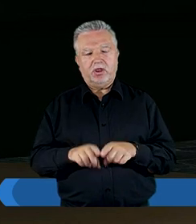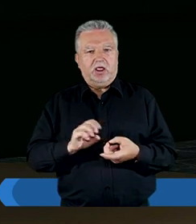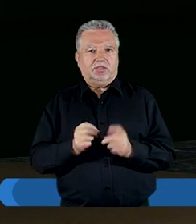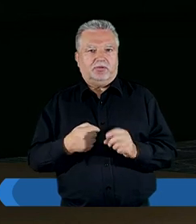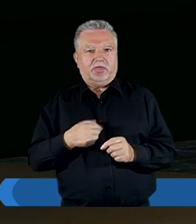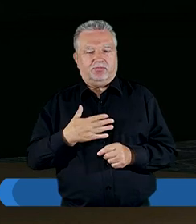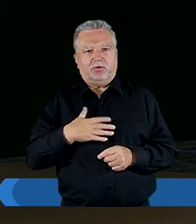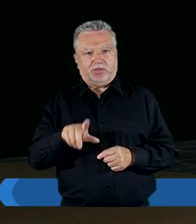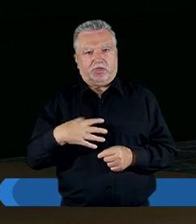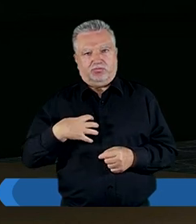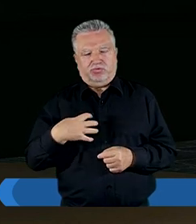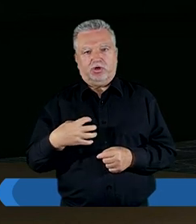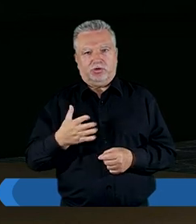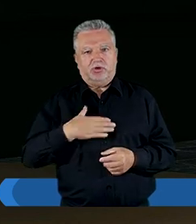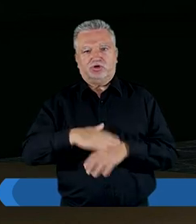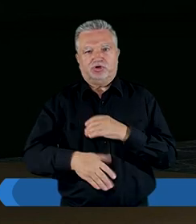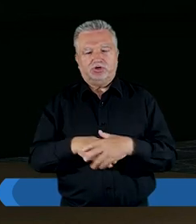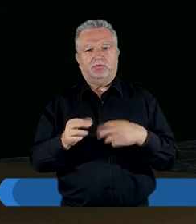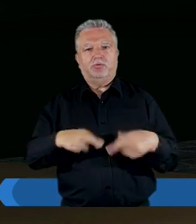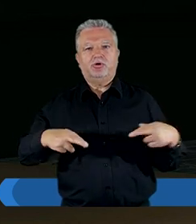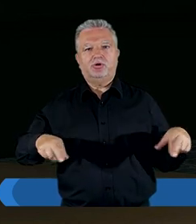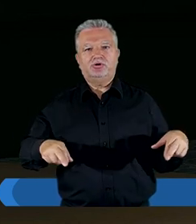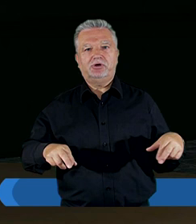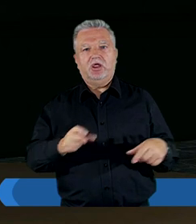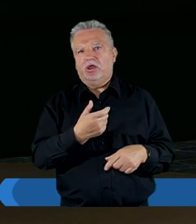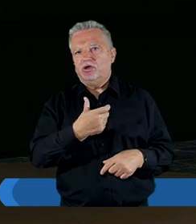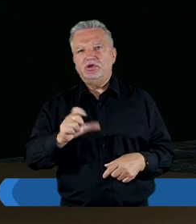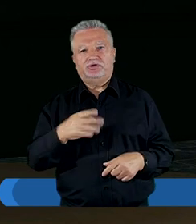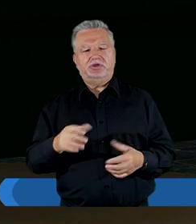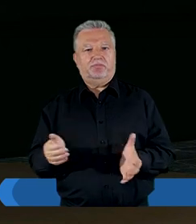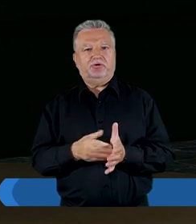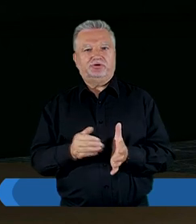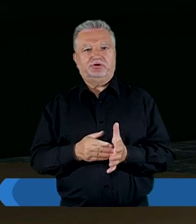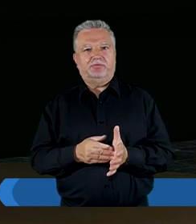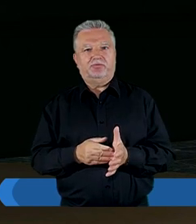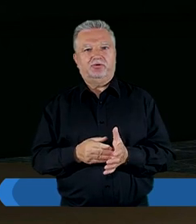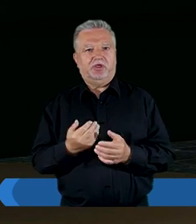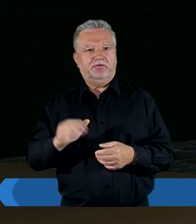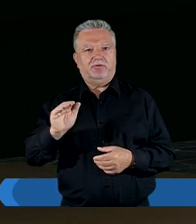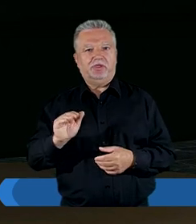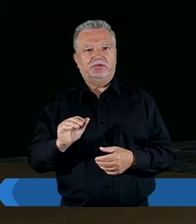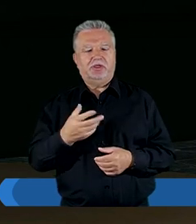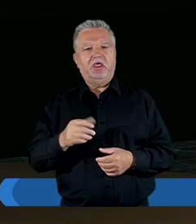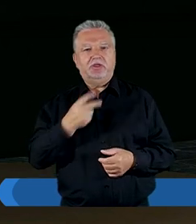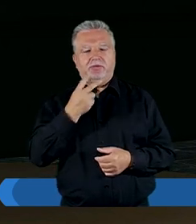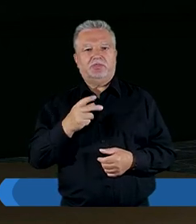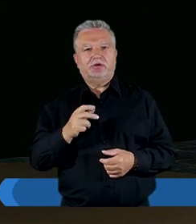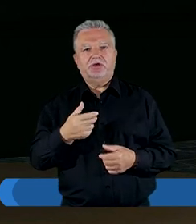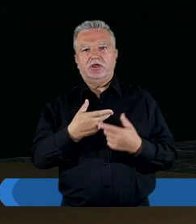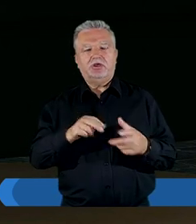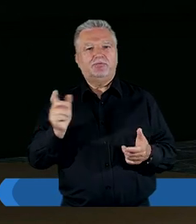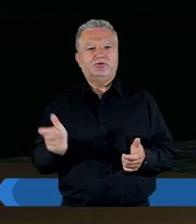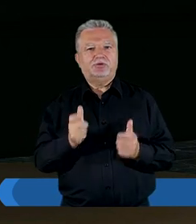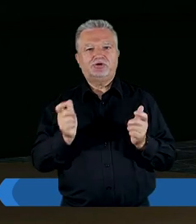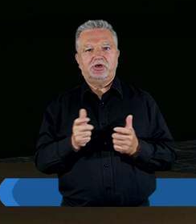miała takie bogactwo, miała szczęśliwą rodzinę, niczego mi nie brakuje, nic tutaj nie widać o żadnych niebezpieczeństwach, to